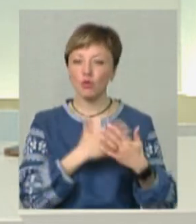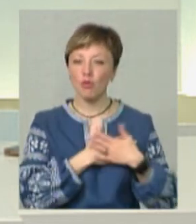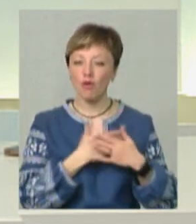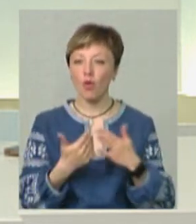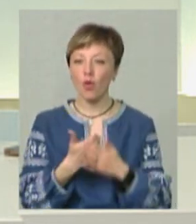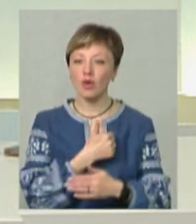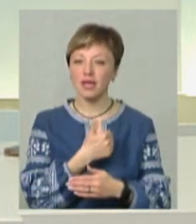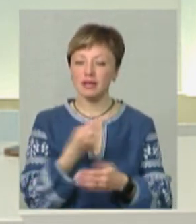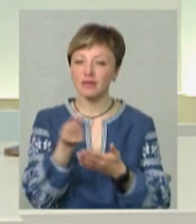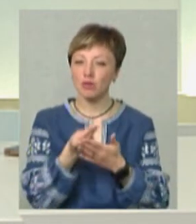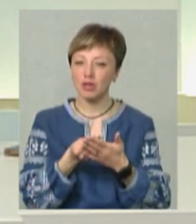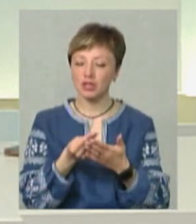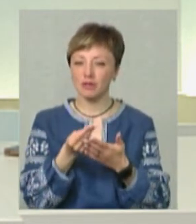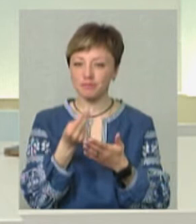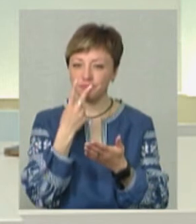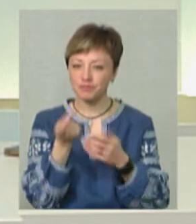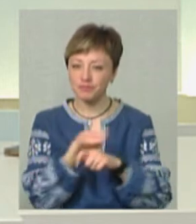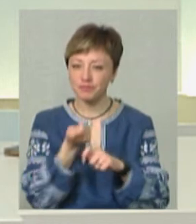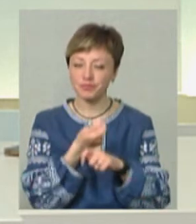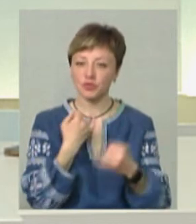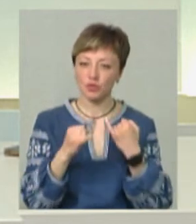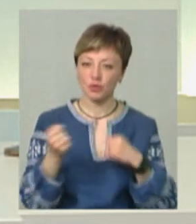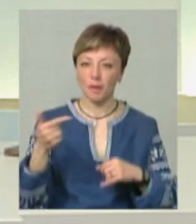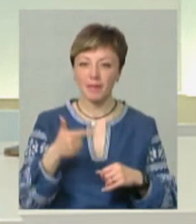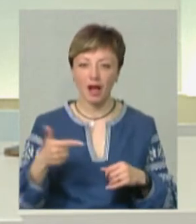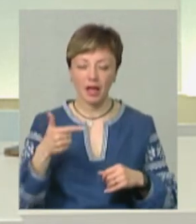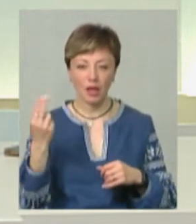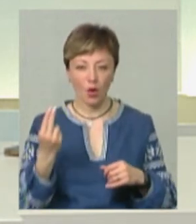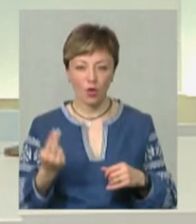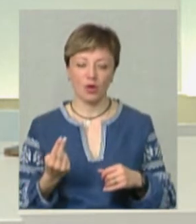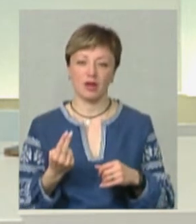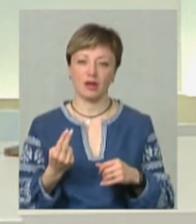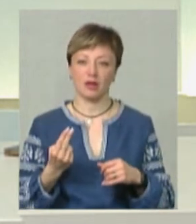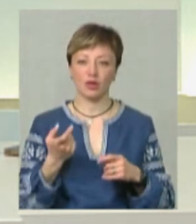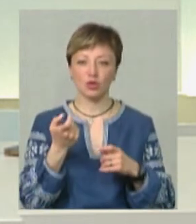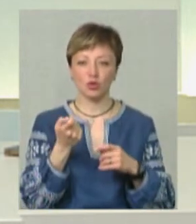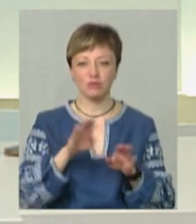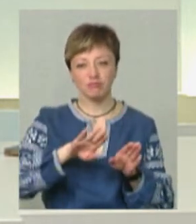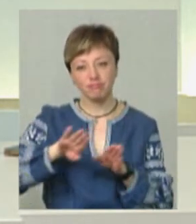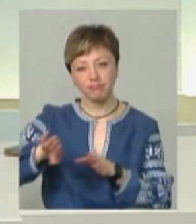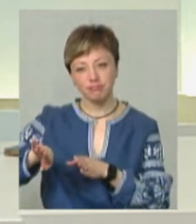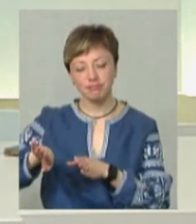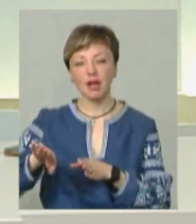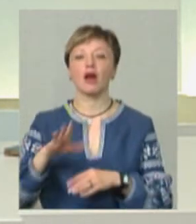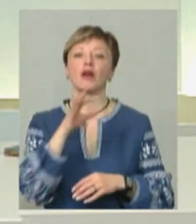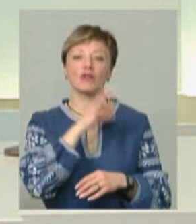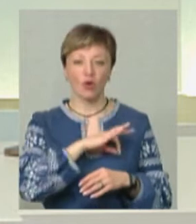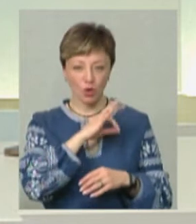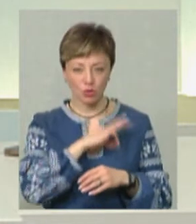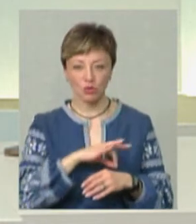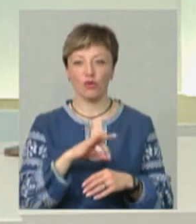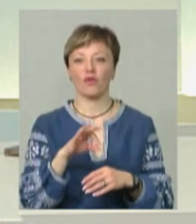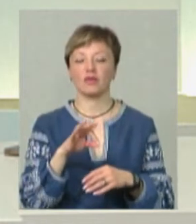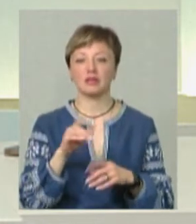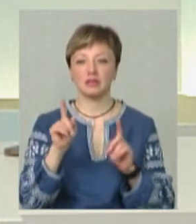відображати. Чомусь, кажу, жовто-блакитні так відійшли на другий план, можна сказати. Вони вживалися в тих